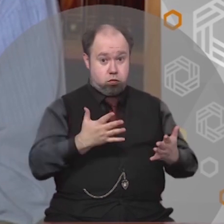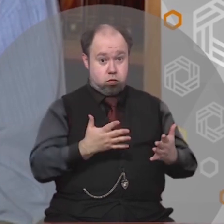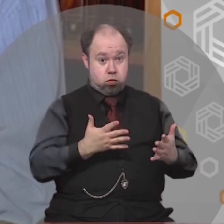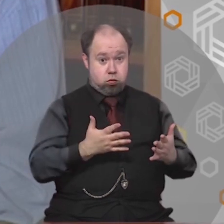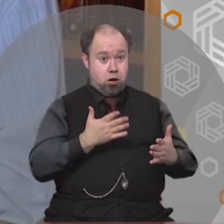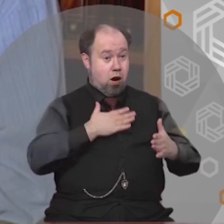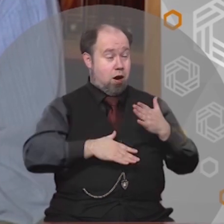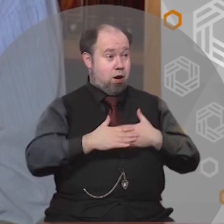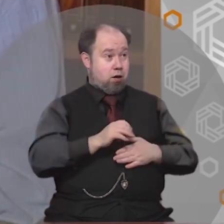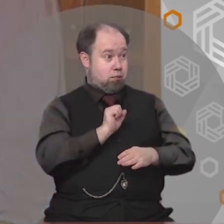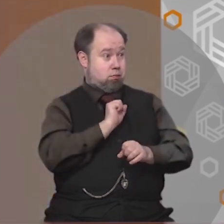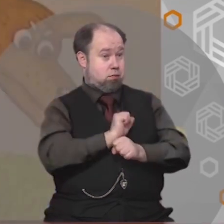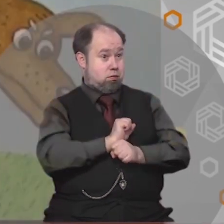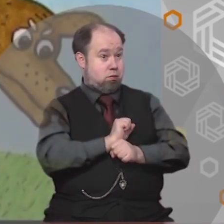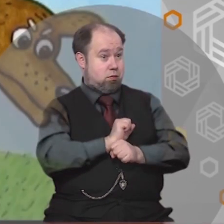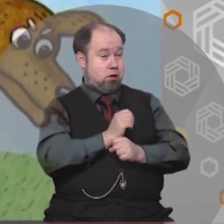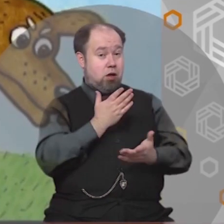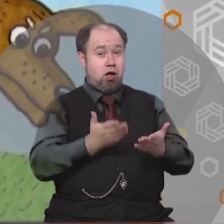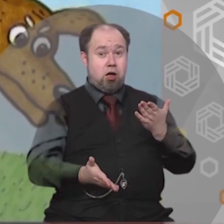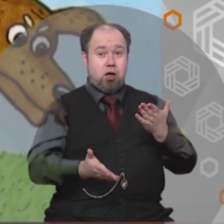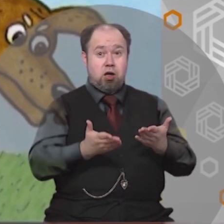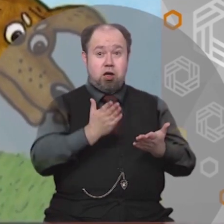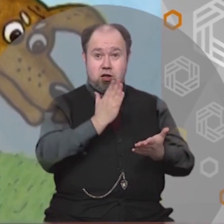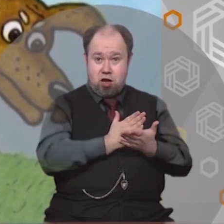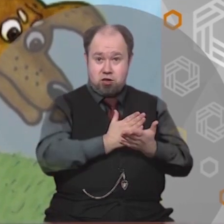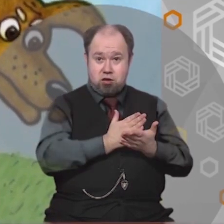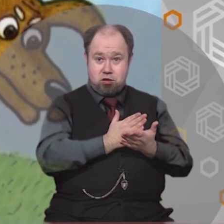вдруг радостно замер. Есть след!